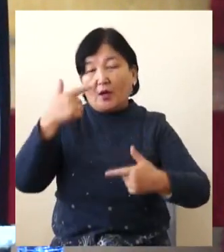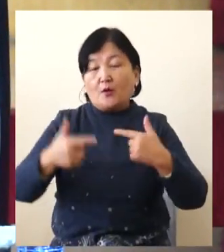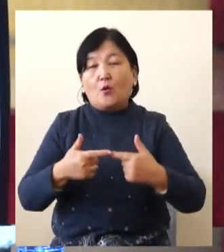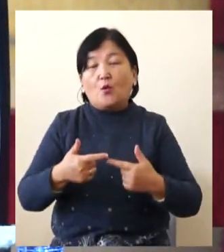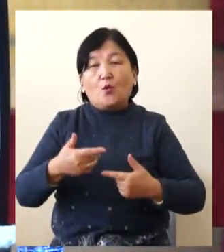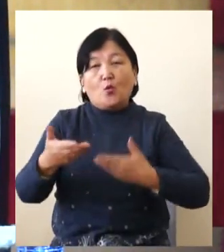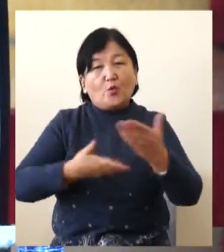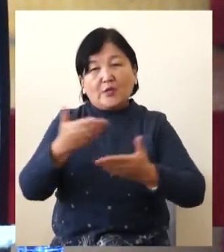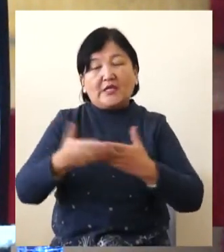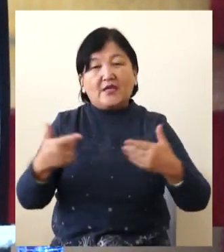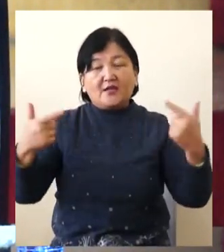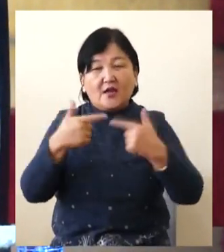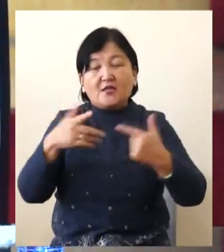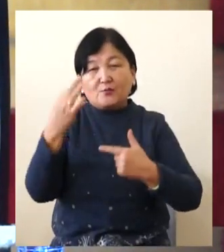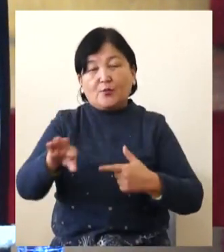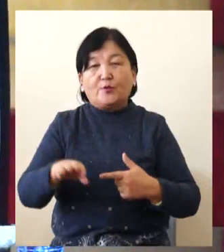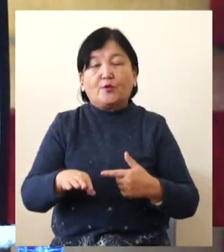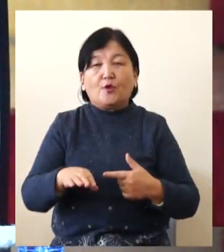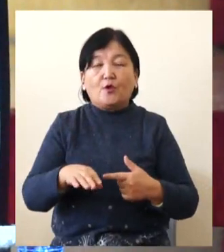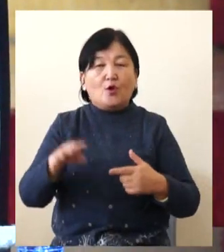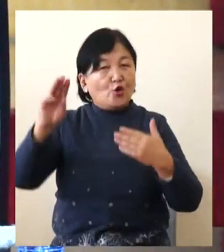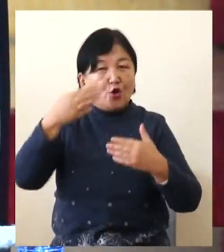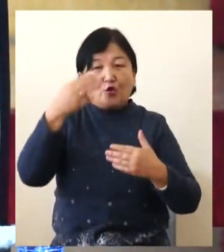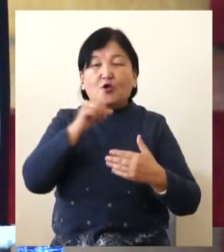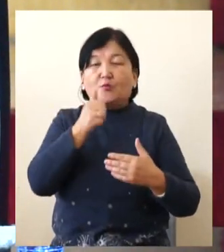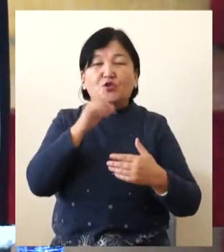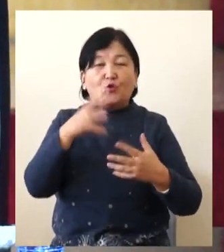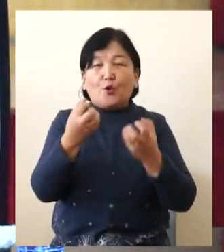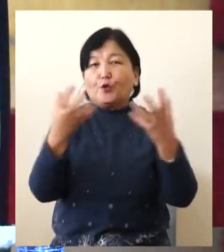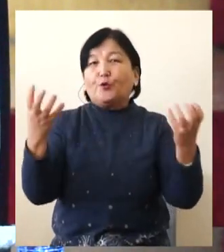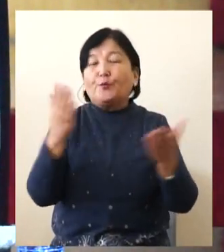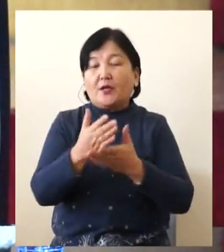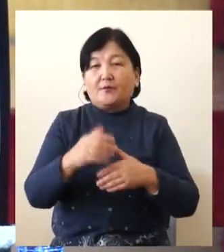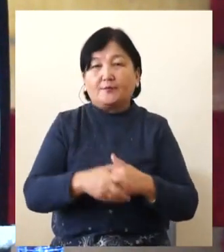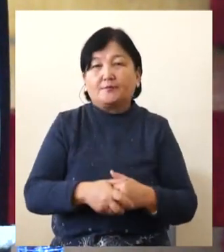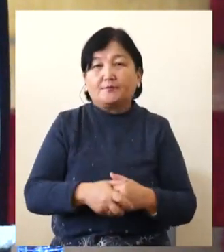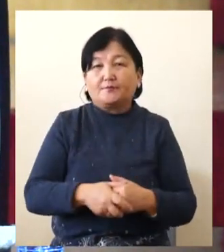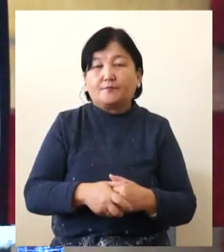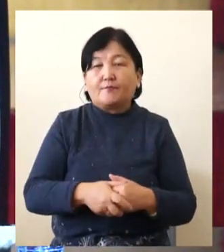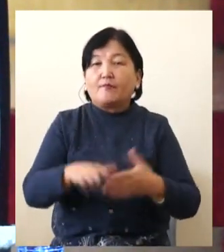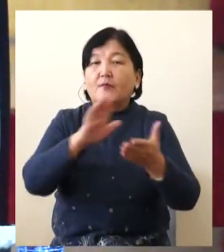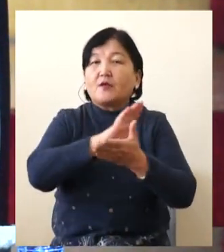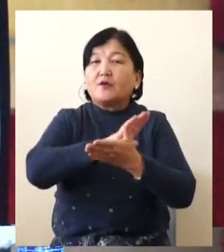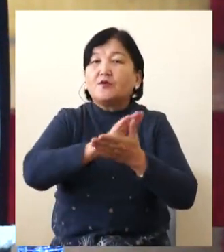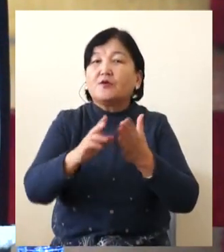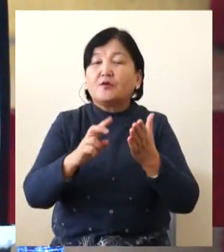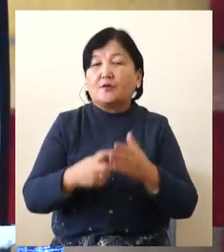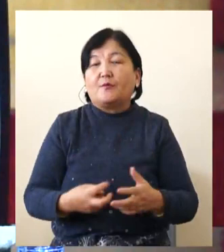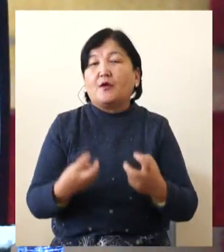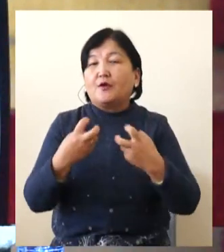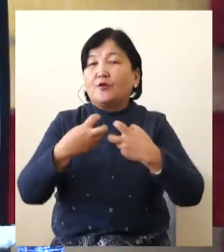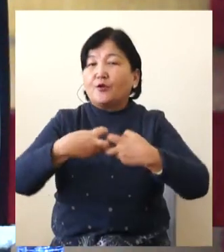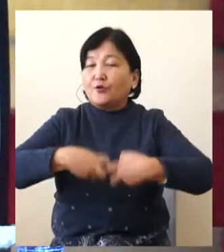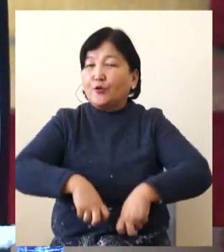худалдааны дайн интерес болоод тодорхойгүй байдал их бий болж байна. Тэгээ тодорхойгүй байдал нь энэ шин технологиудтай